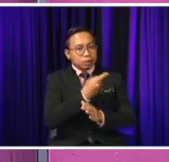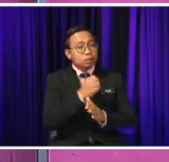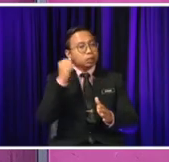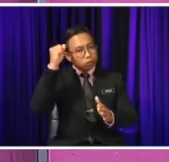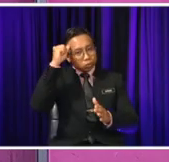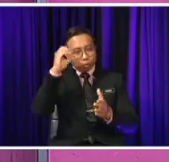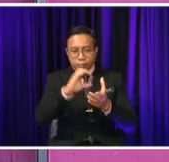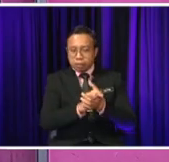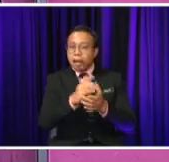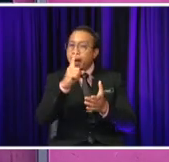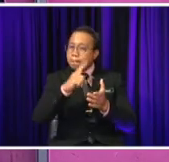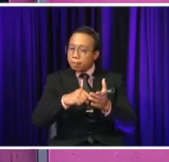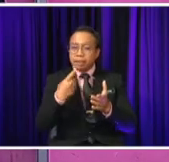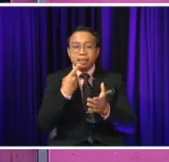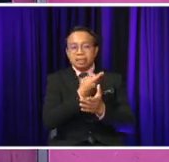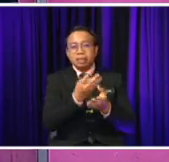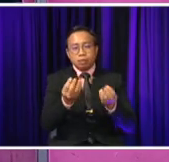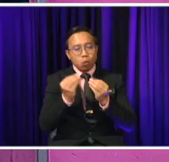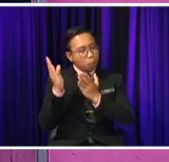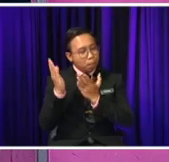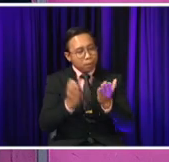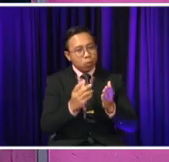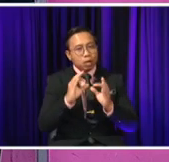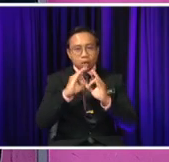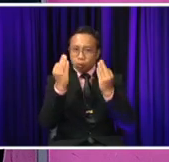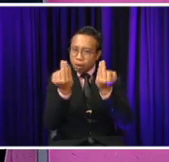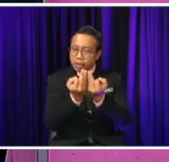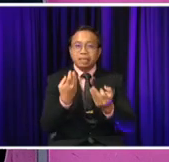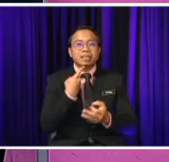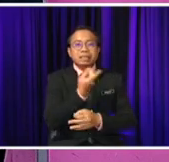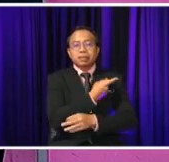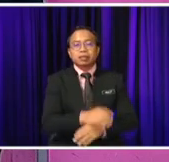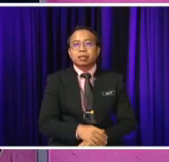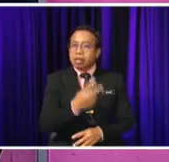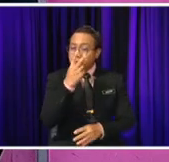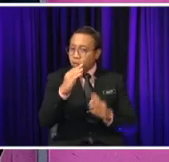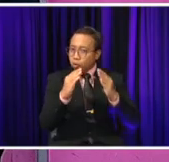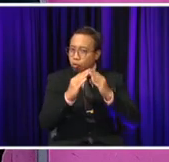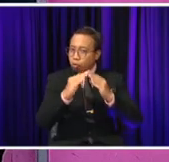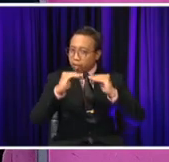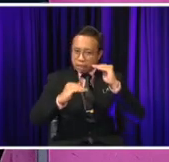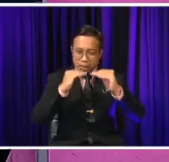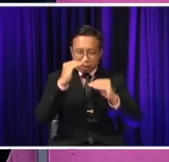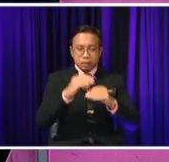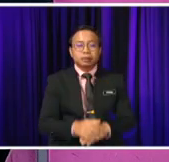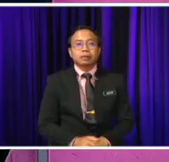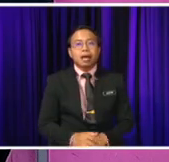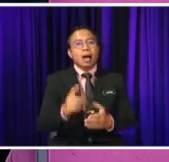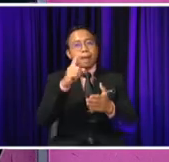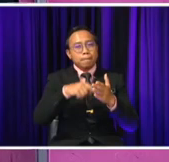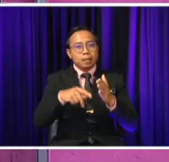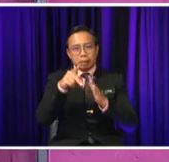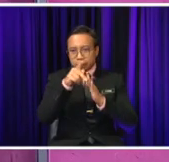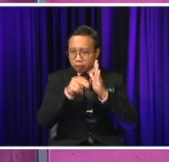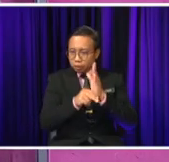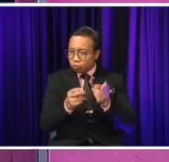kita bawa eee keluarga kita sebenarnya betul rumah tangga oke seterusnya Apa pula pengurusan ada